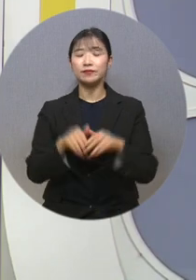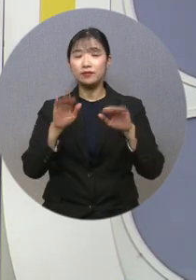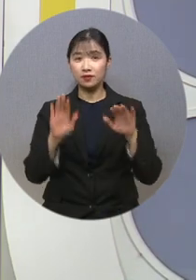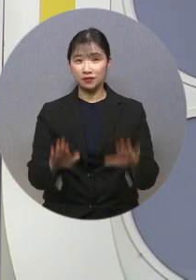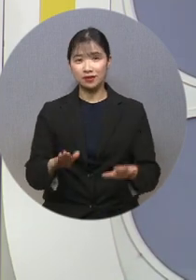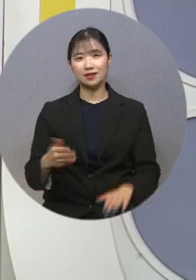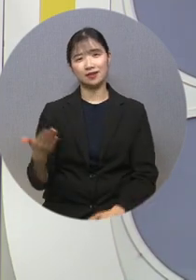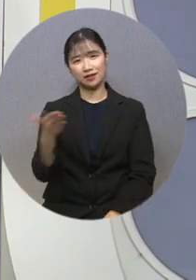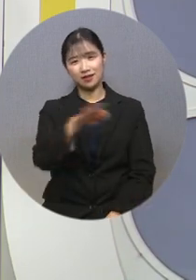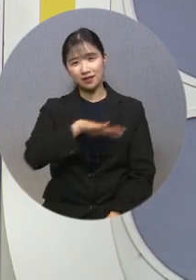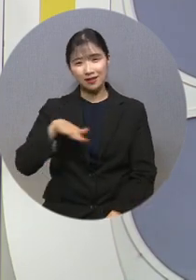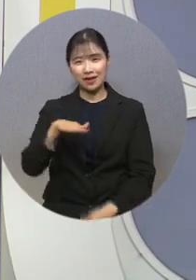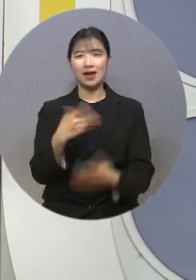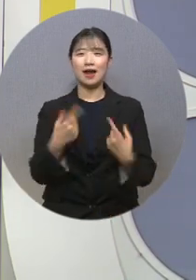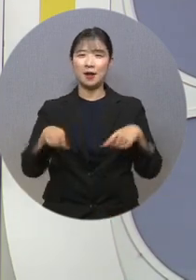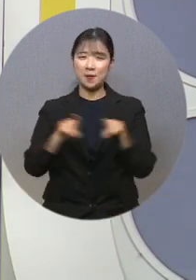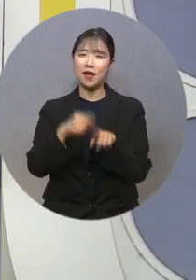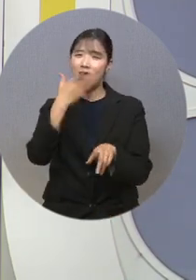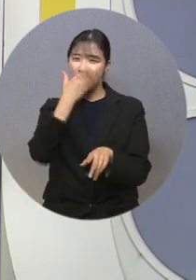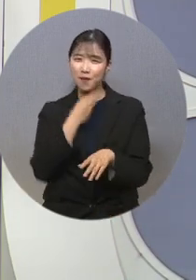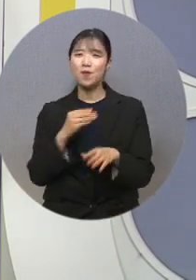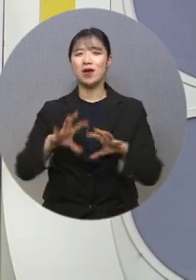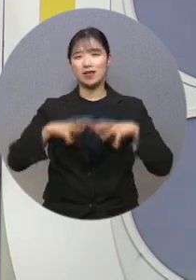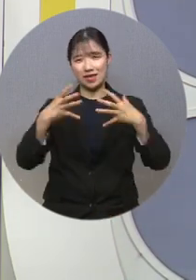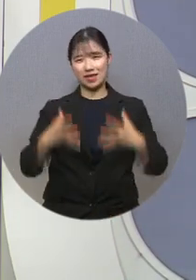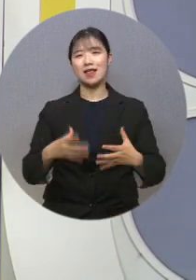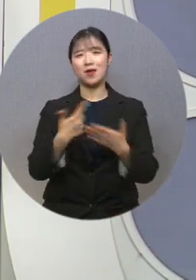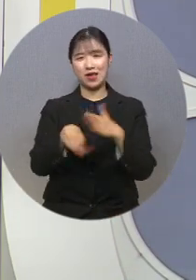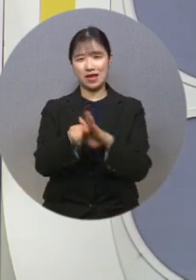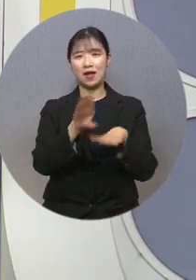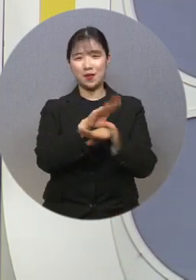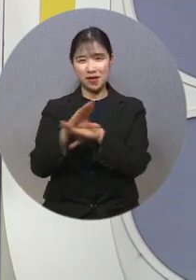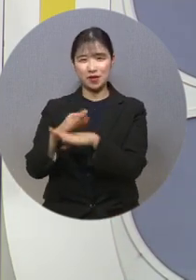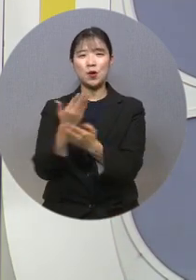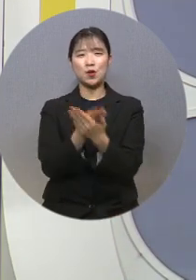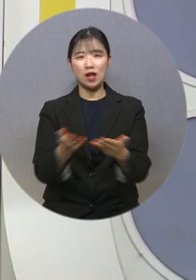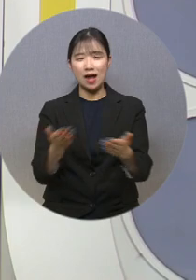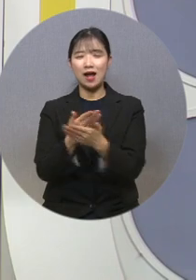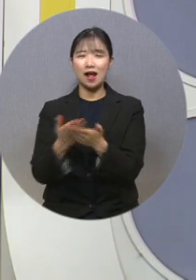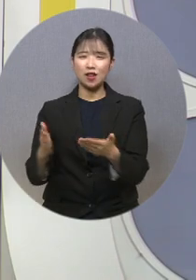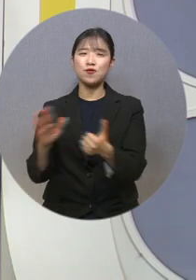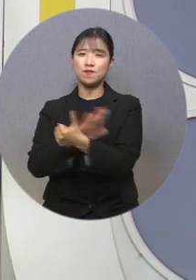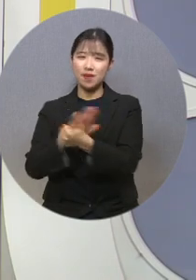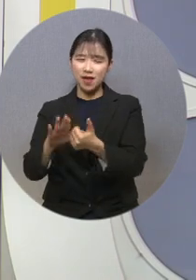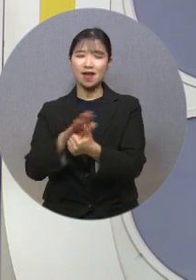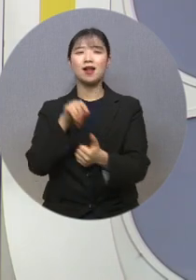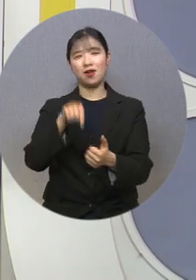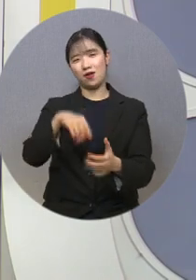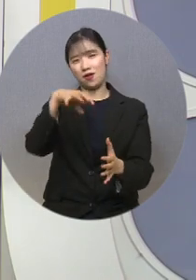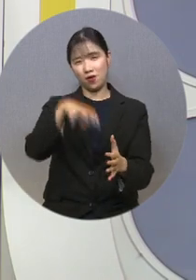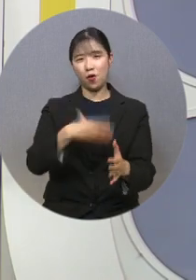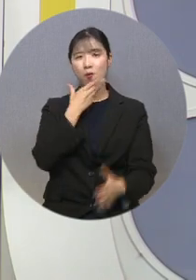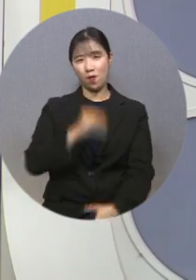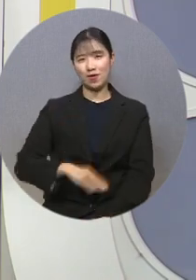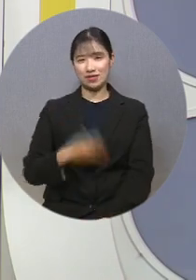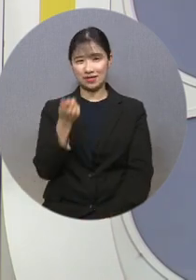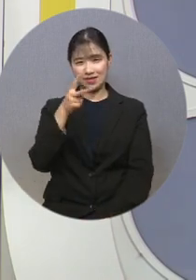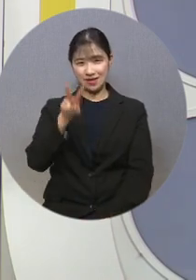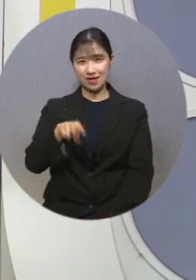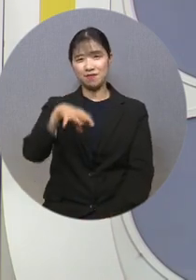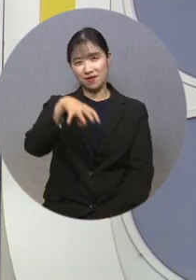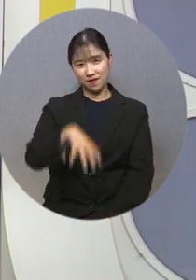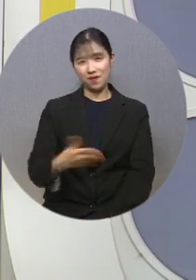이렇게 우리 모두가 행복한 세상을 위한 방송, 그리고 나눔과 배려가 살아 숨쉬는 이곳 복지TV